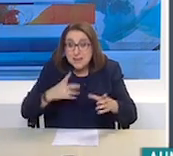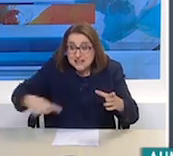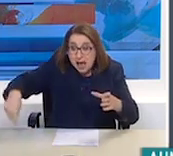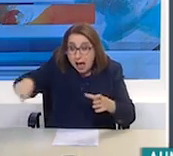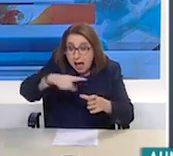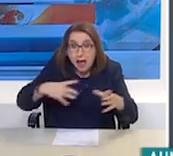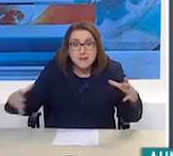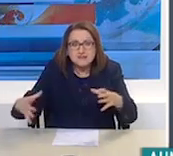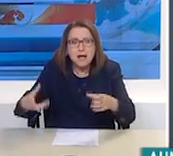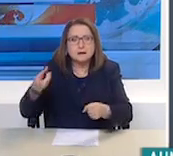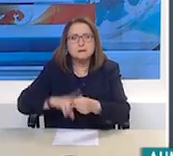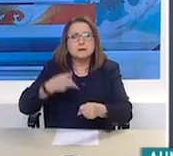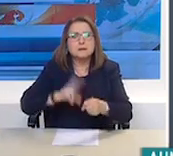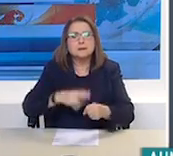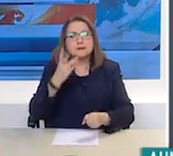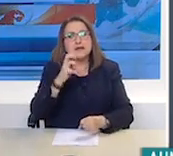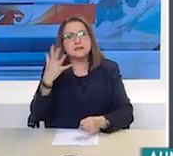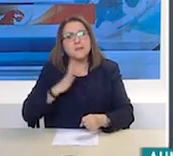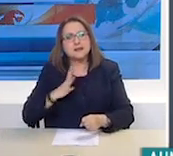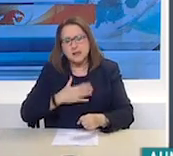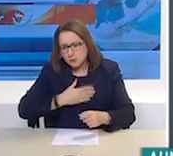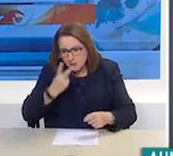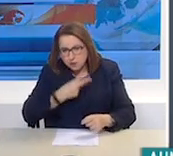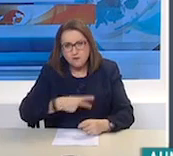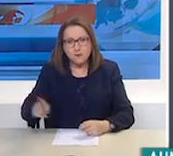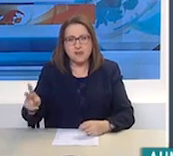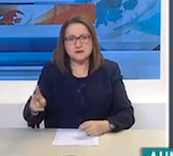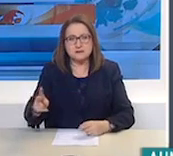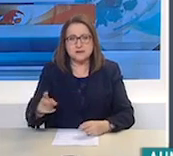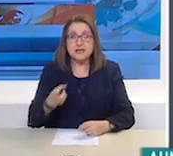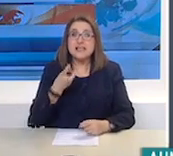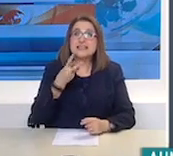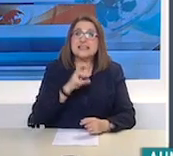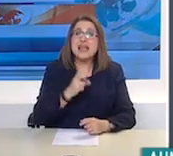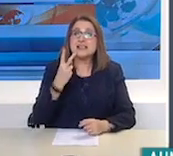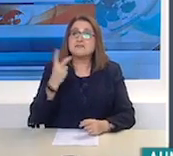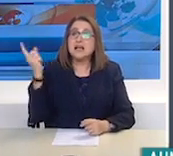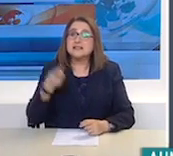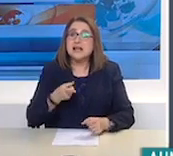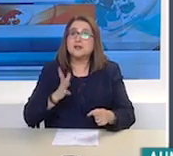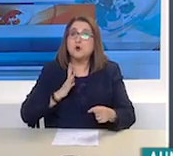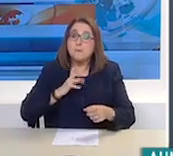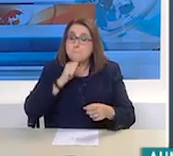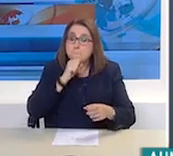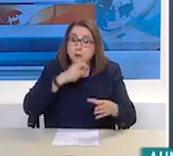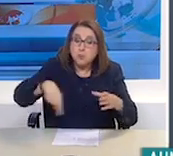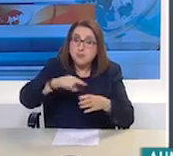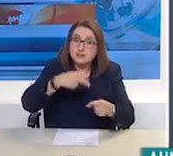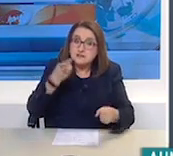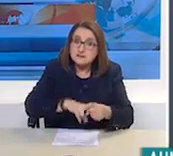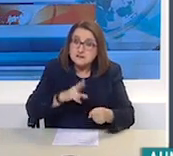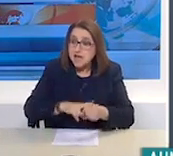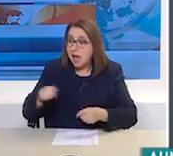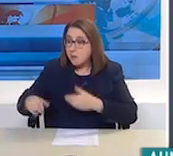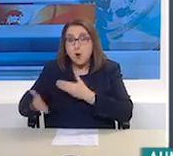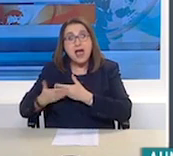τρόφιμους του γυροκομείου υπολογίστηκε σε 33,7%, ενώ για τους επισκέπτες στα 6,2%. Από το